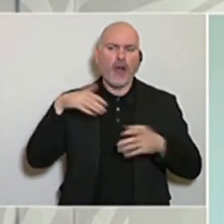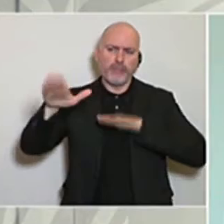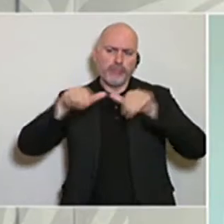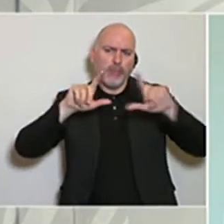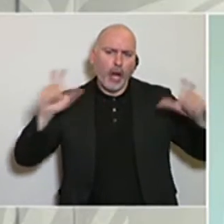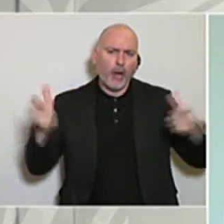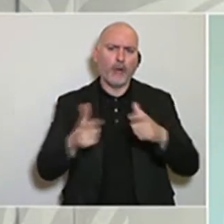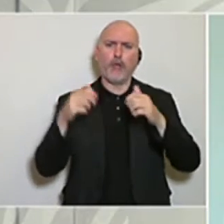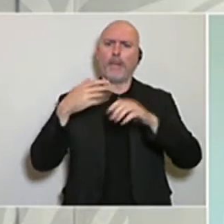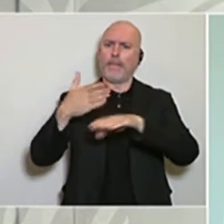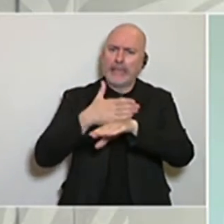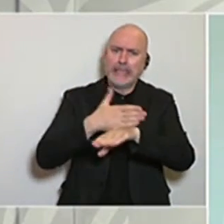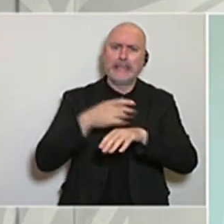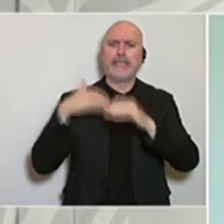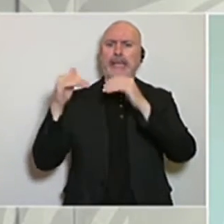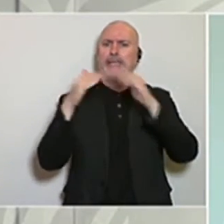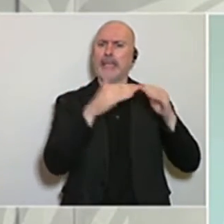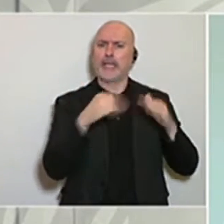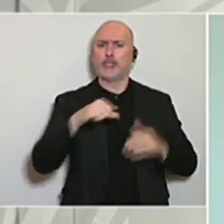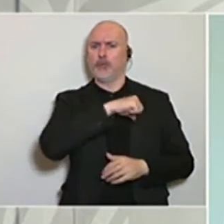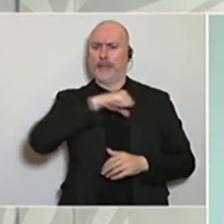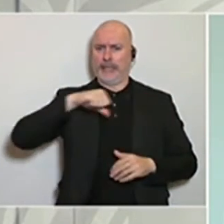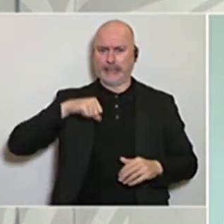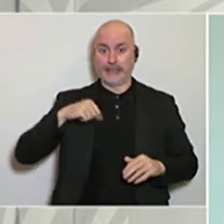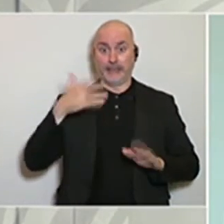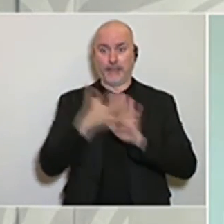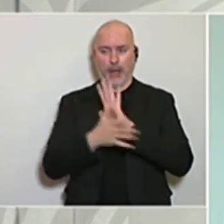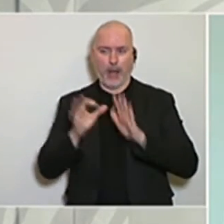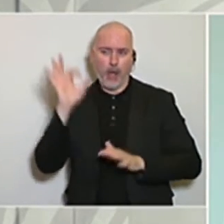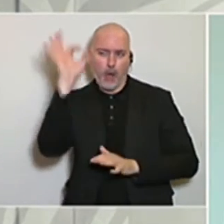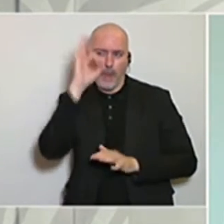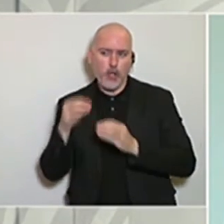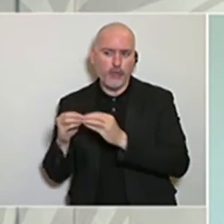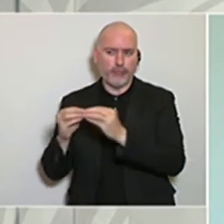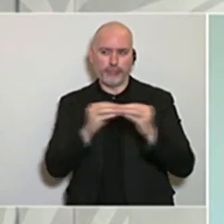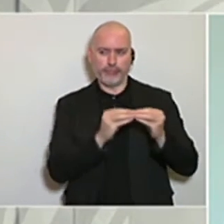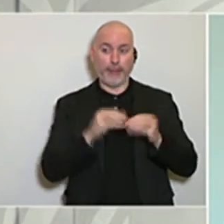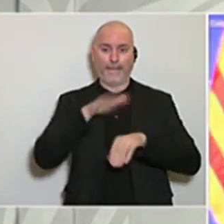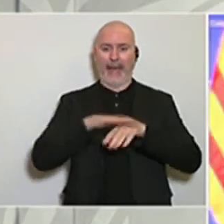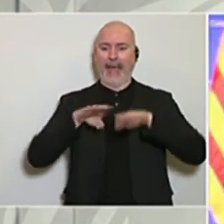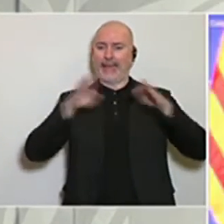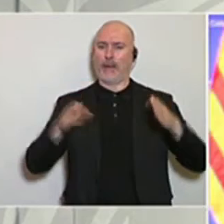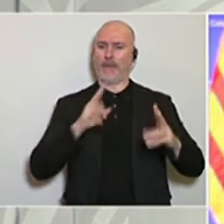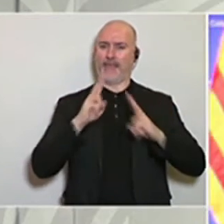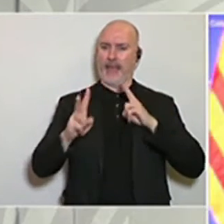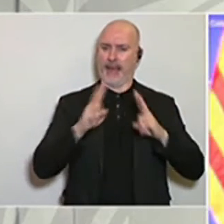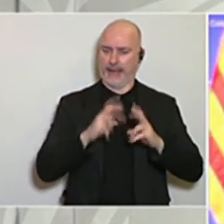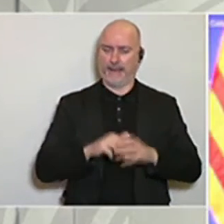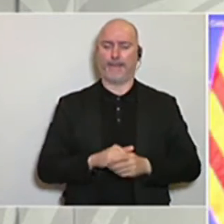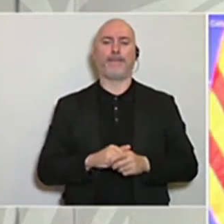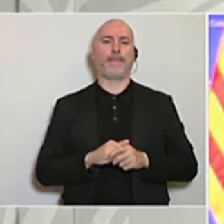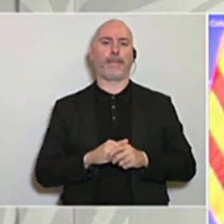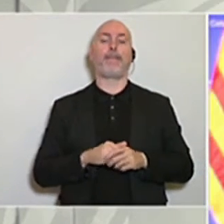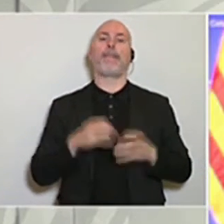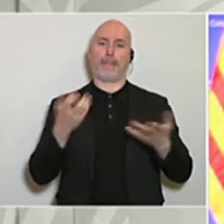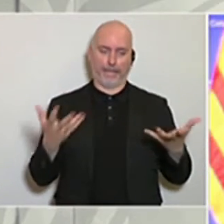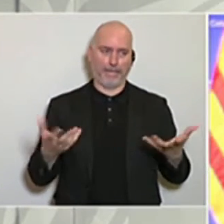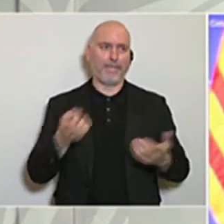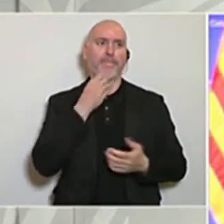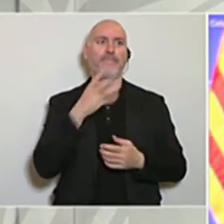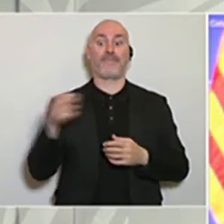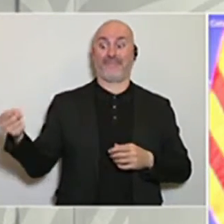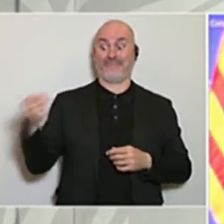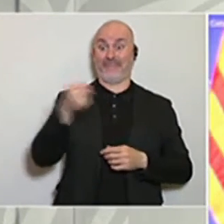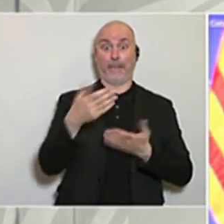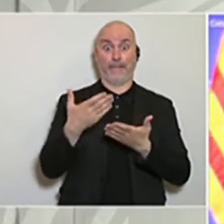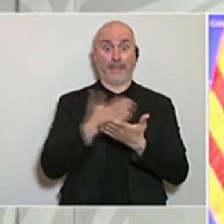sobiranistes per pactar alguna posició comuna de cara a la taula de diàleg. Jo crec que la figura del mediador doncs, mai